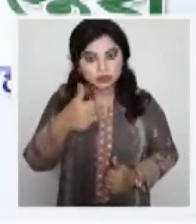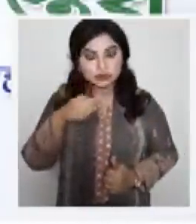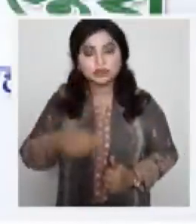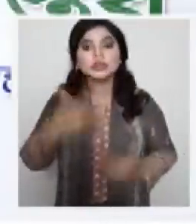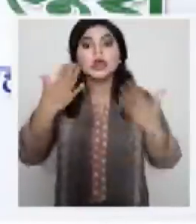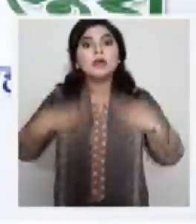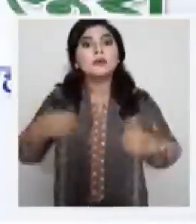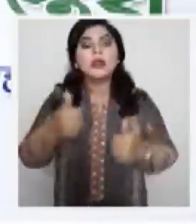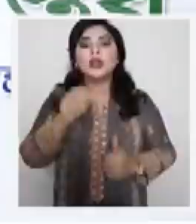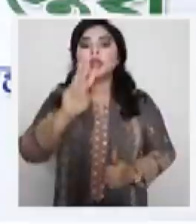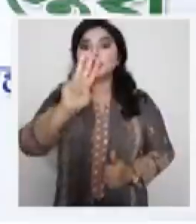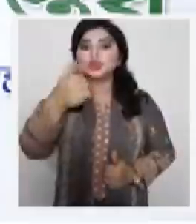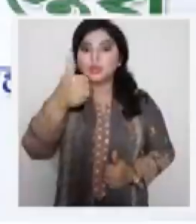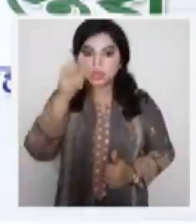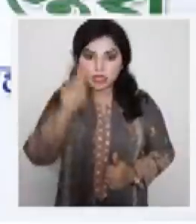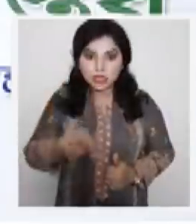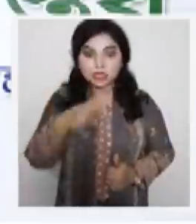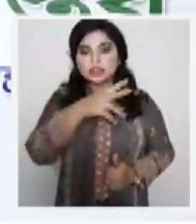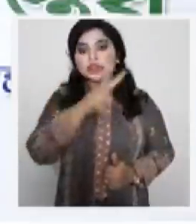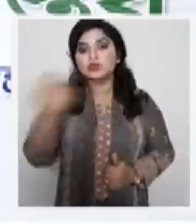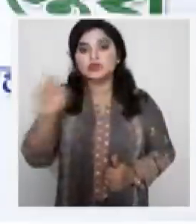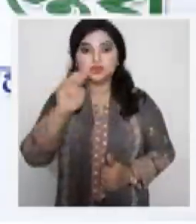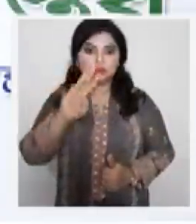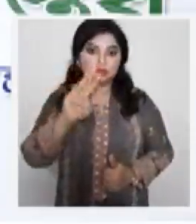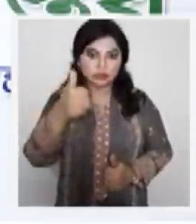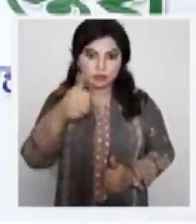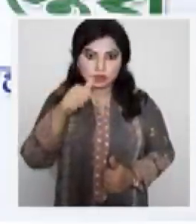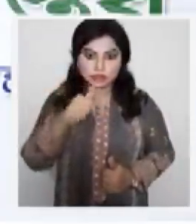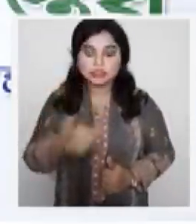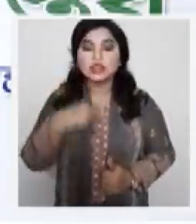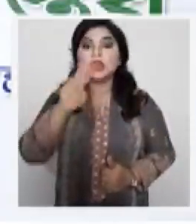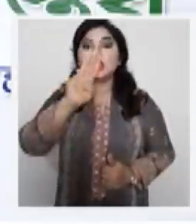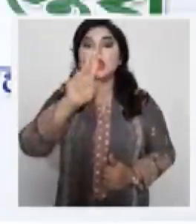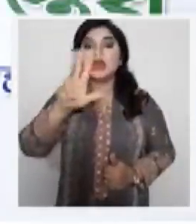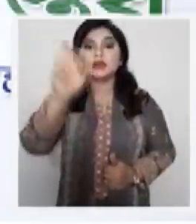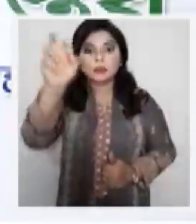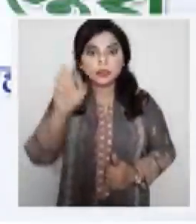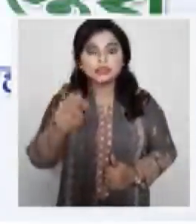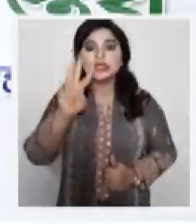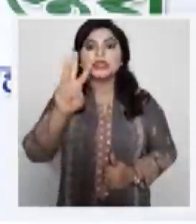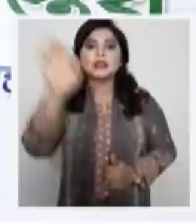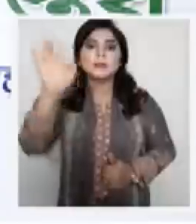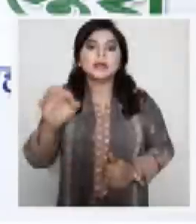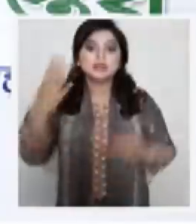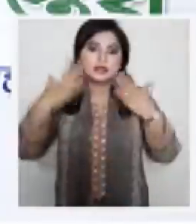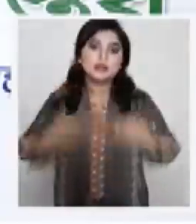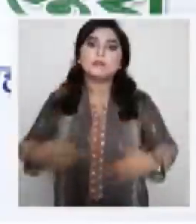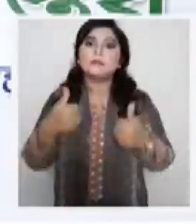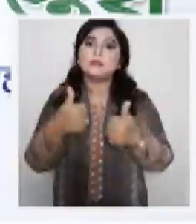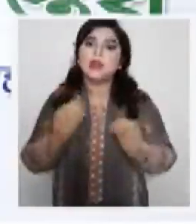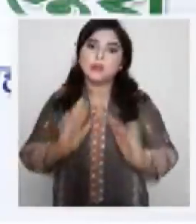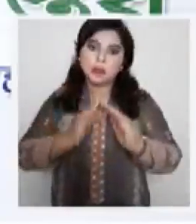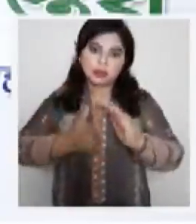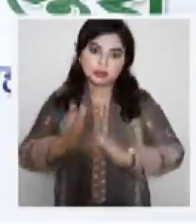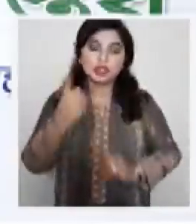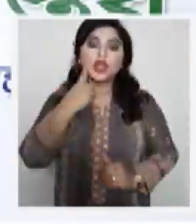24 ঘন্টায় সুস্থ হয়েছেন 2,237 জন এবং এ পর্যন্ত সুস্থ হয়েছেন 36,264 জন। শনাক্ত বিবেচনায় সুস্থতার